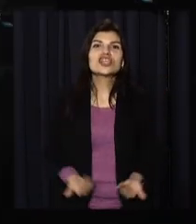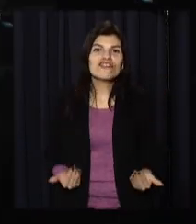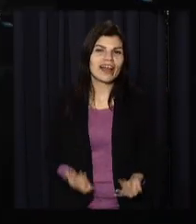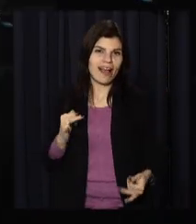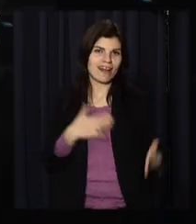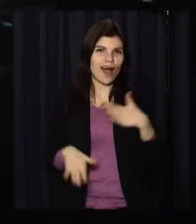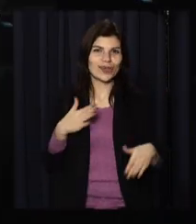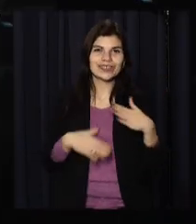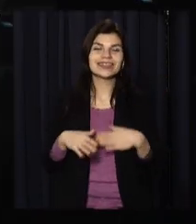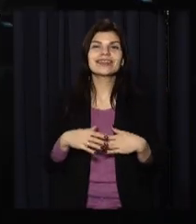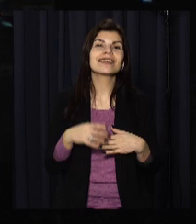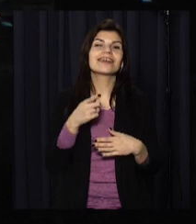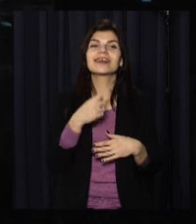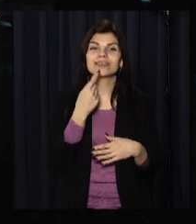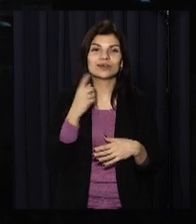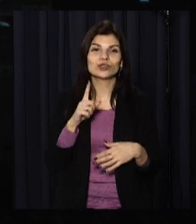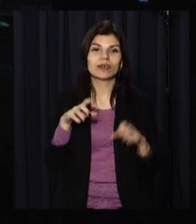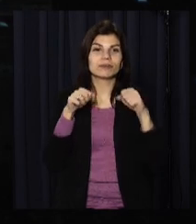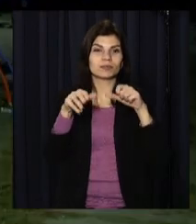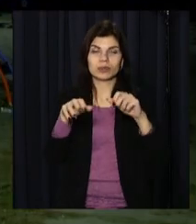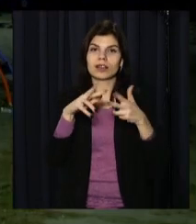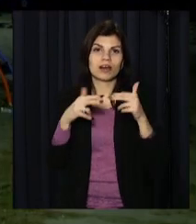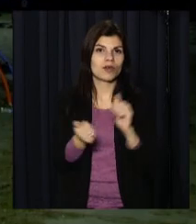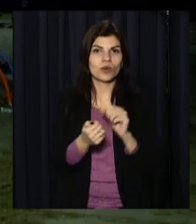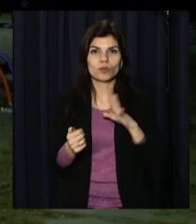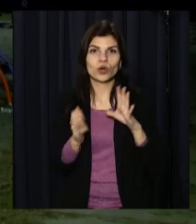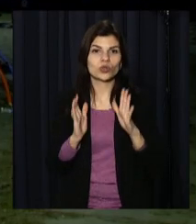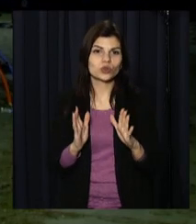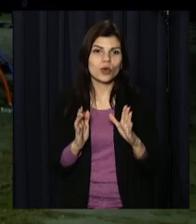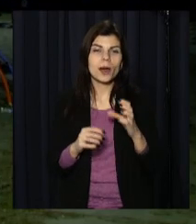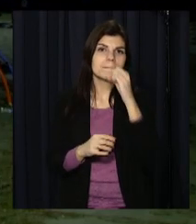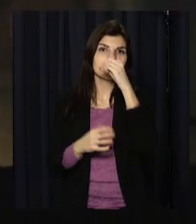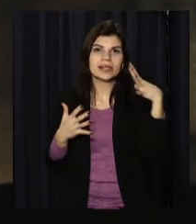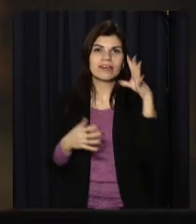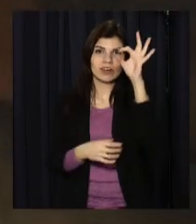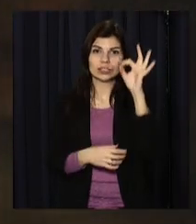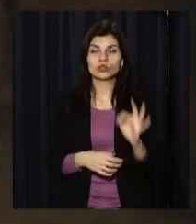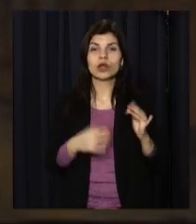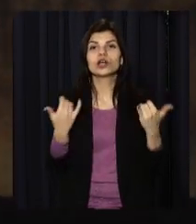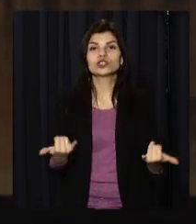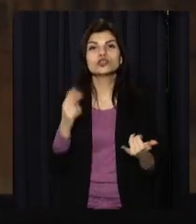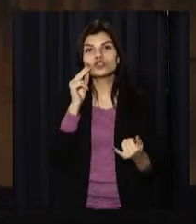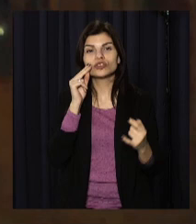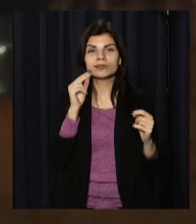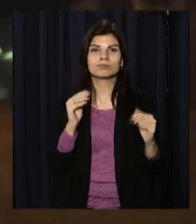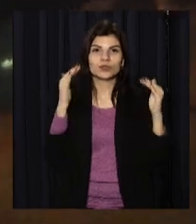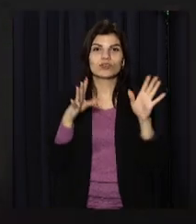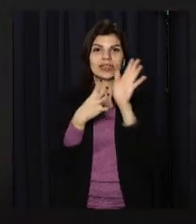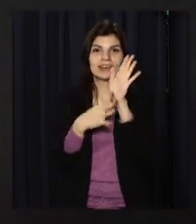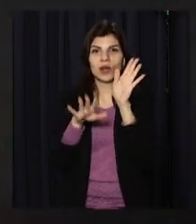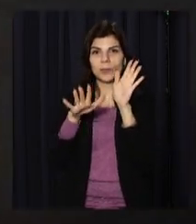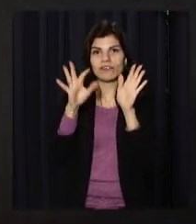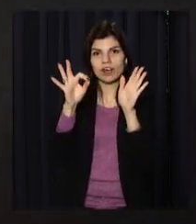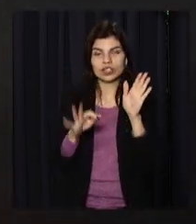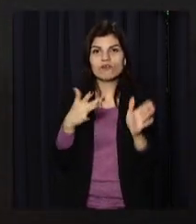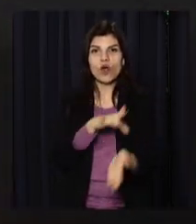Ще донедавна, кажуть у міськраді, освітленість вулиць Кам'янського була лише 15%. На сьогодні ця цифра зросла до 95%.